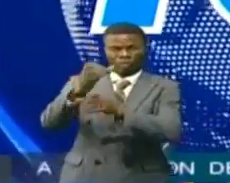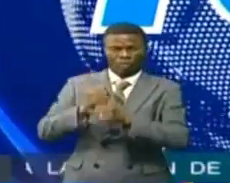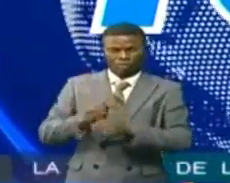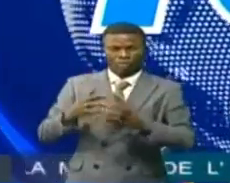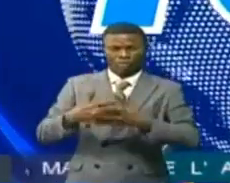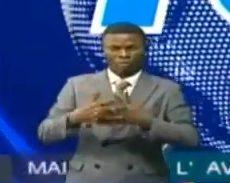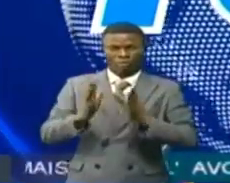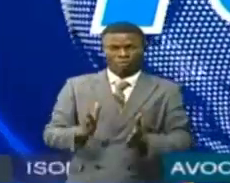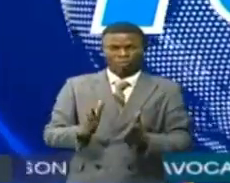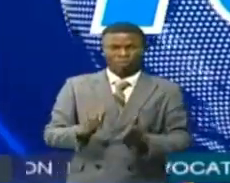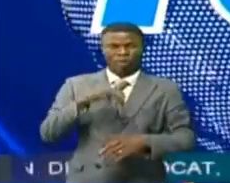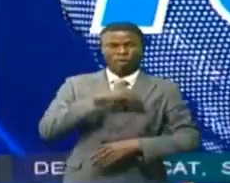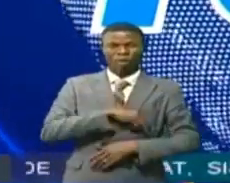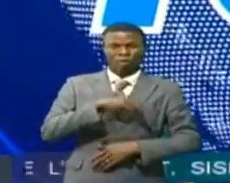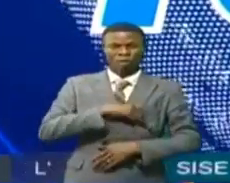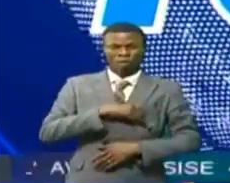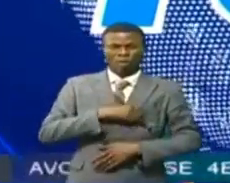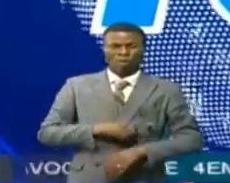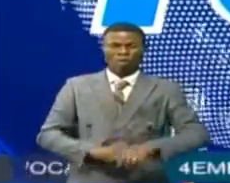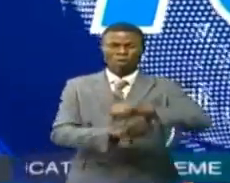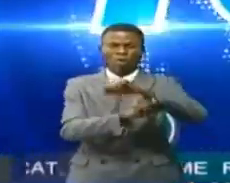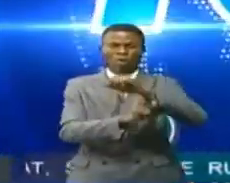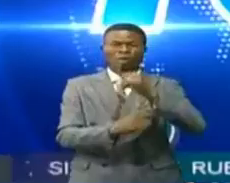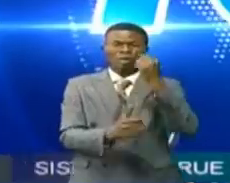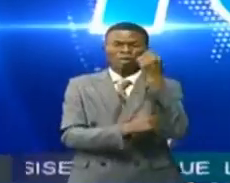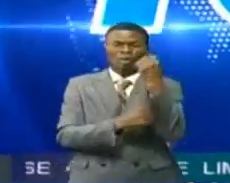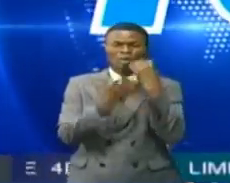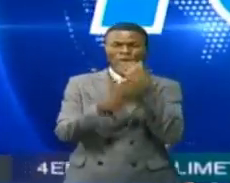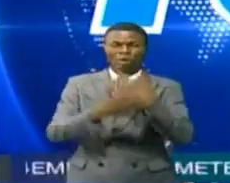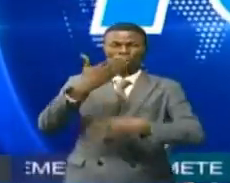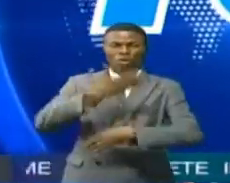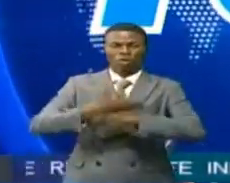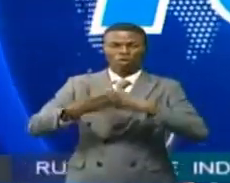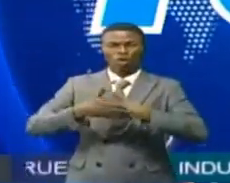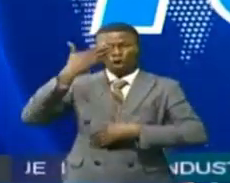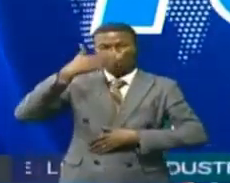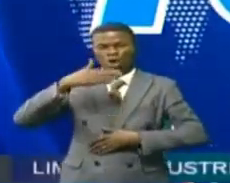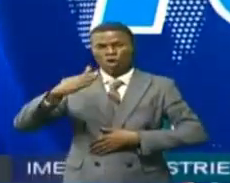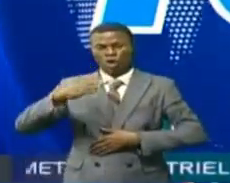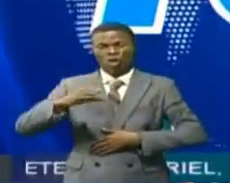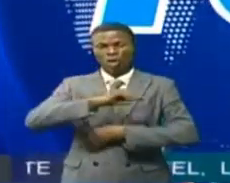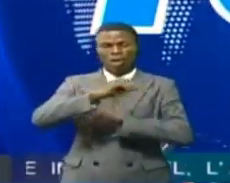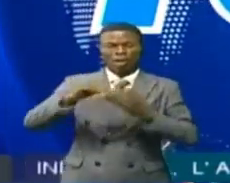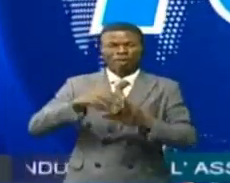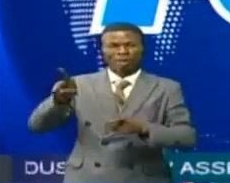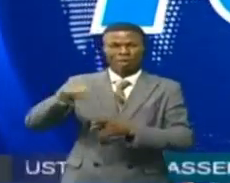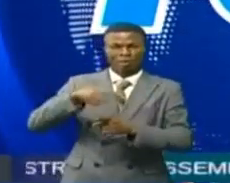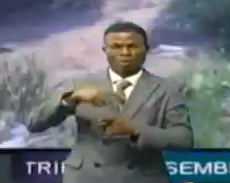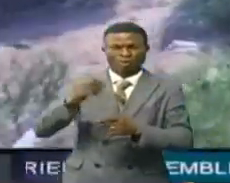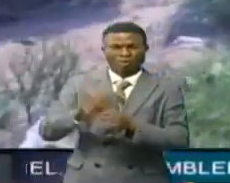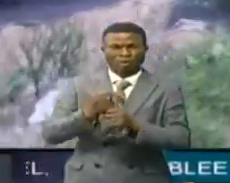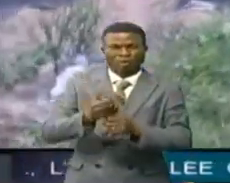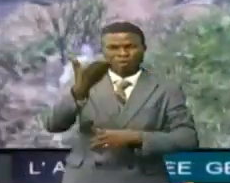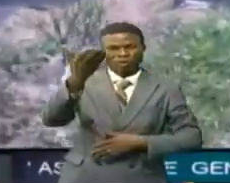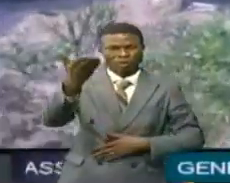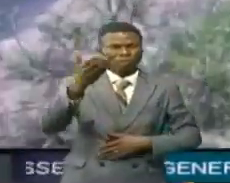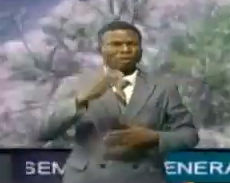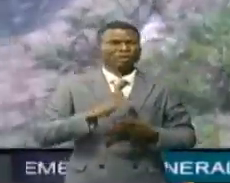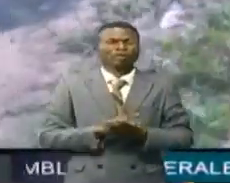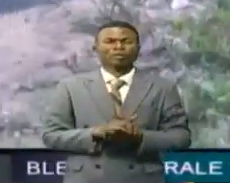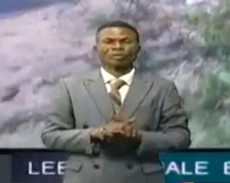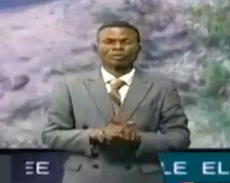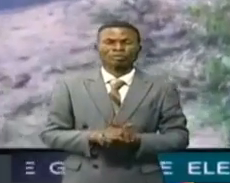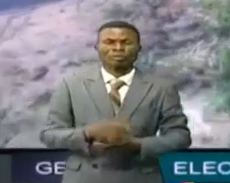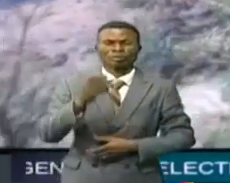partenariat avec comme mission d'assister les vulnérables, construire les hôpitaux et les centres professionnels. Redépanda.